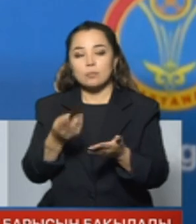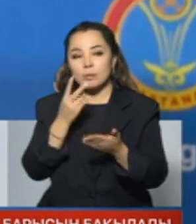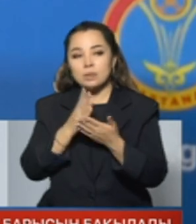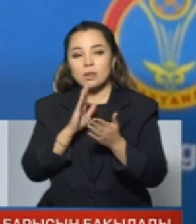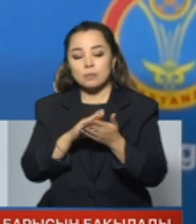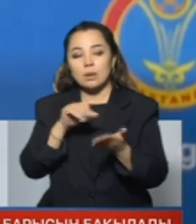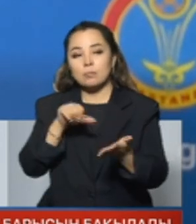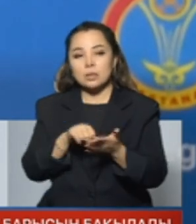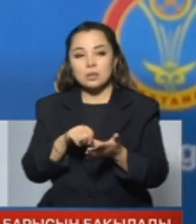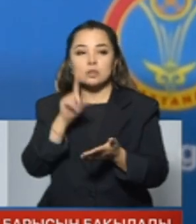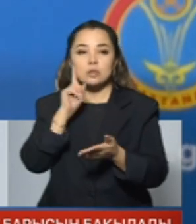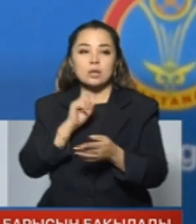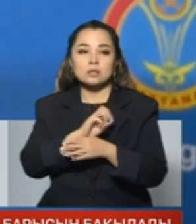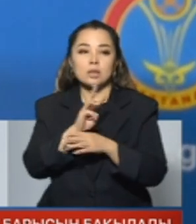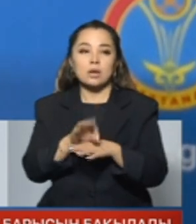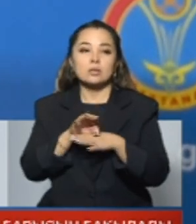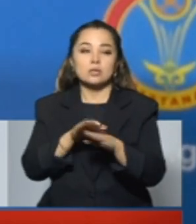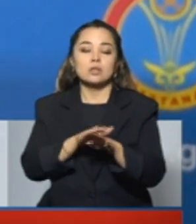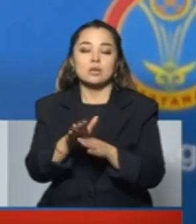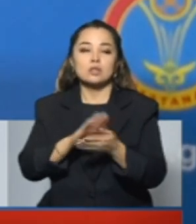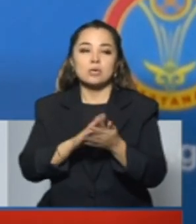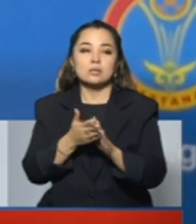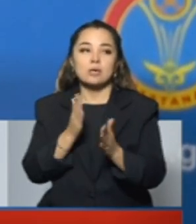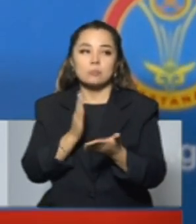қарастырылып, бар жағдай жасалған.